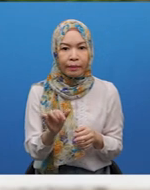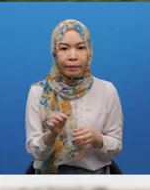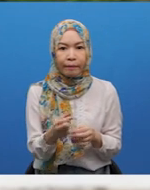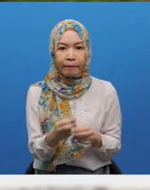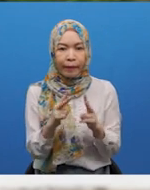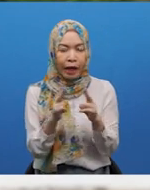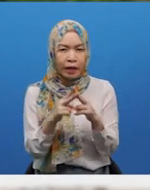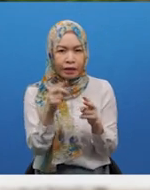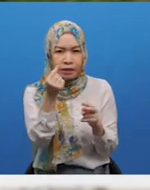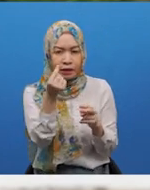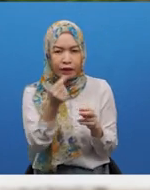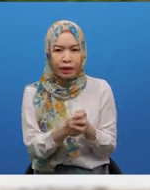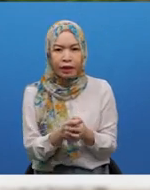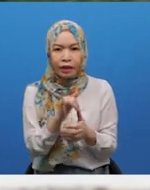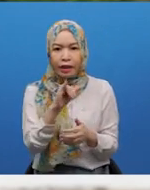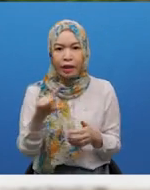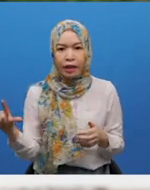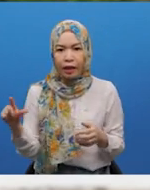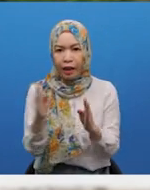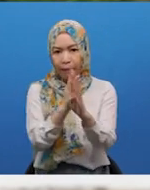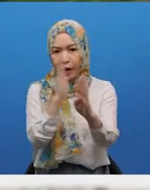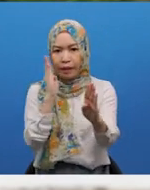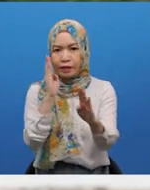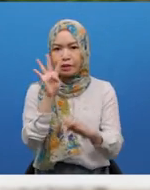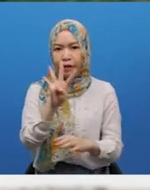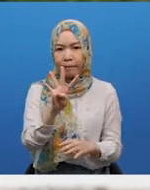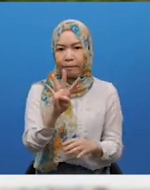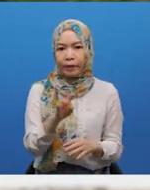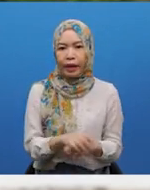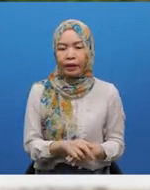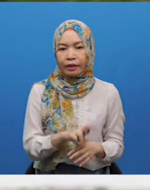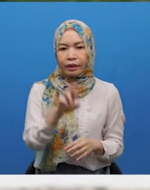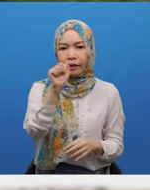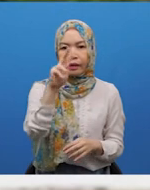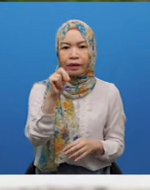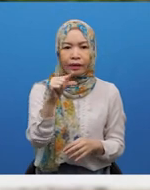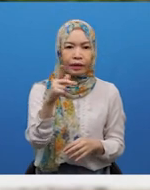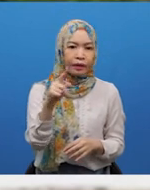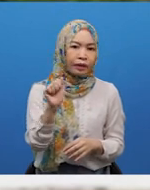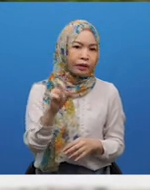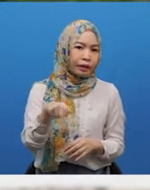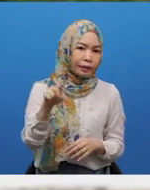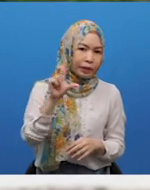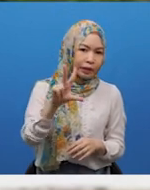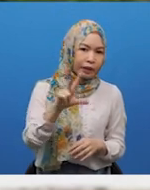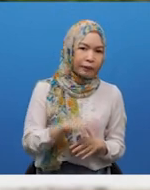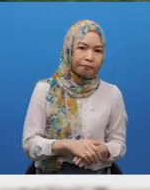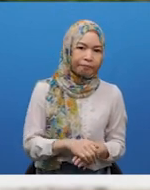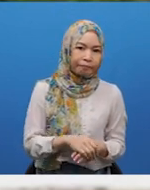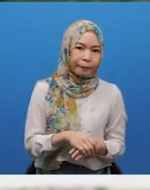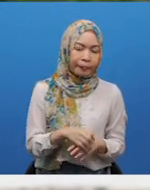4 rangkap ketiga, iaitu entah, pada, esok